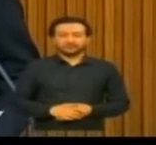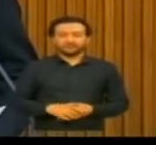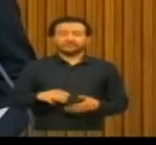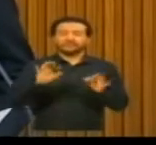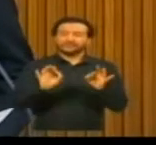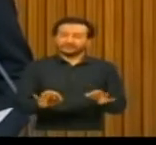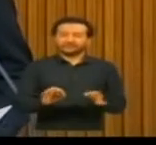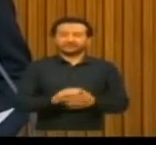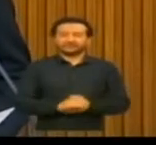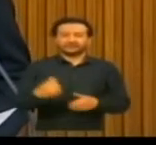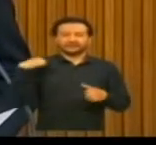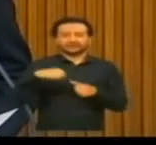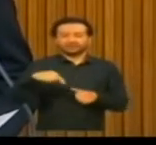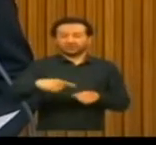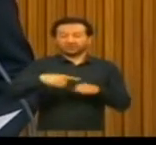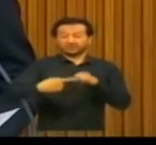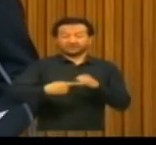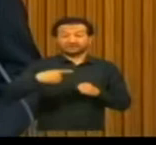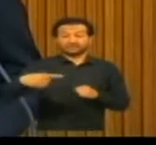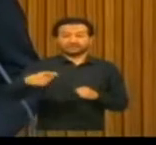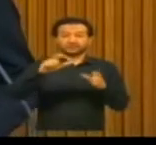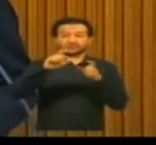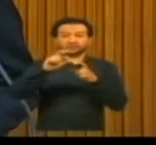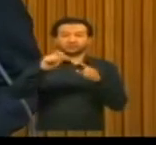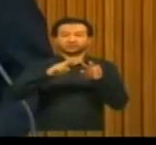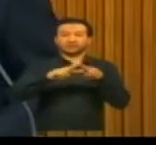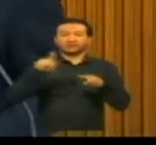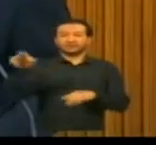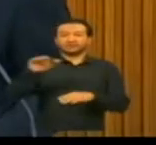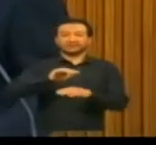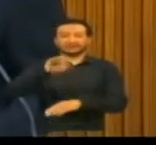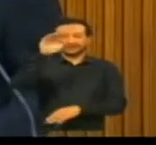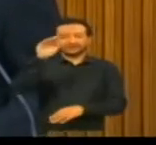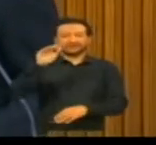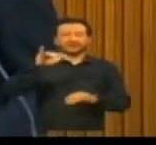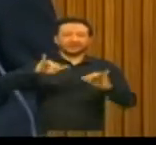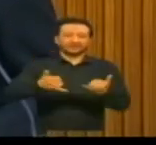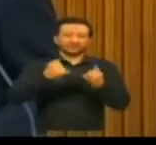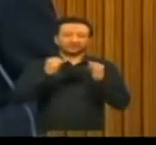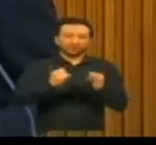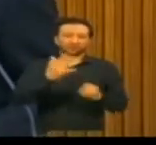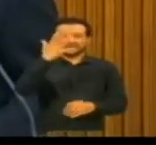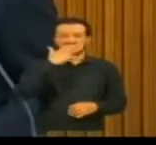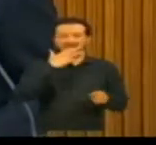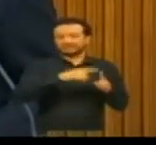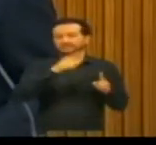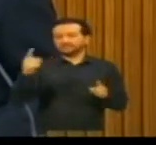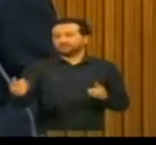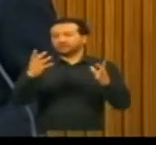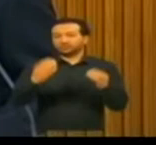yine bu hafta Soma'da yaşanan facianın 5. yılı, 5 yılı geride